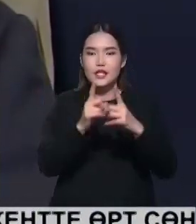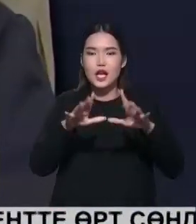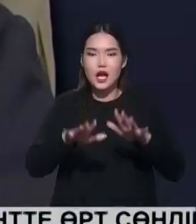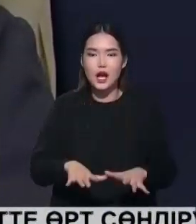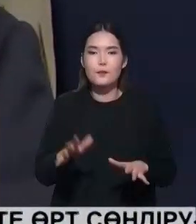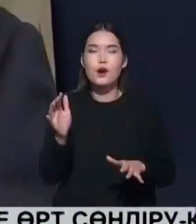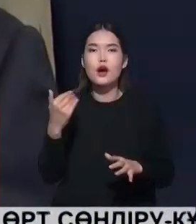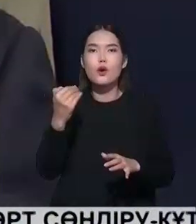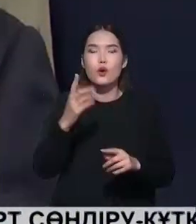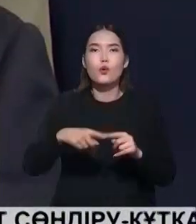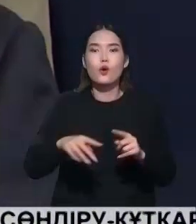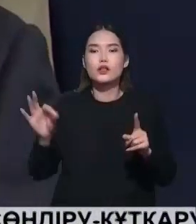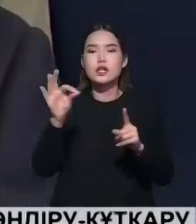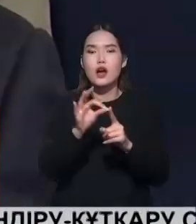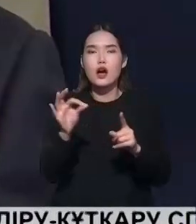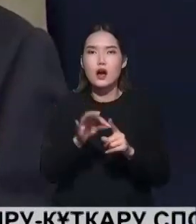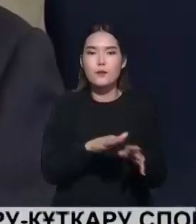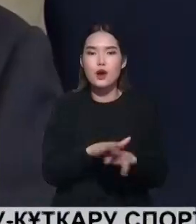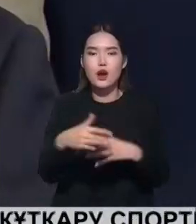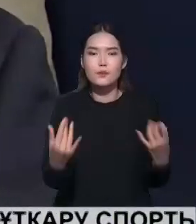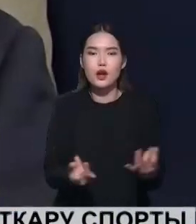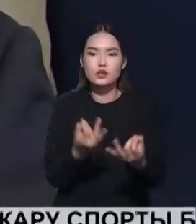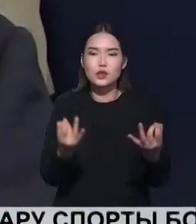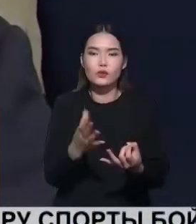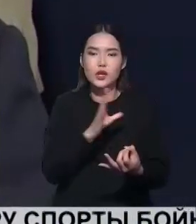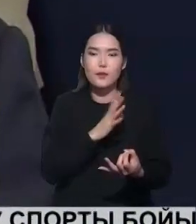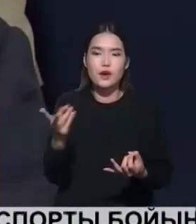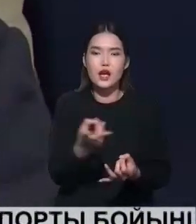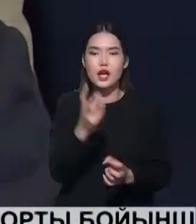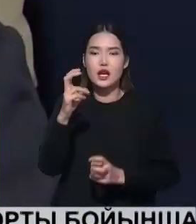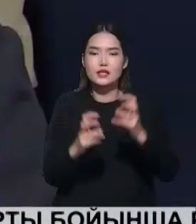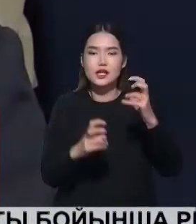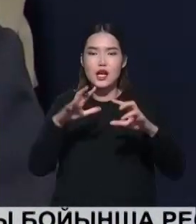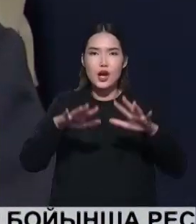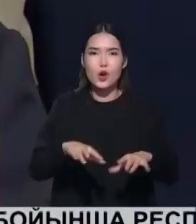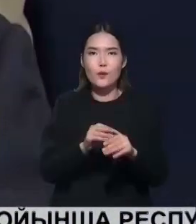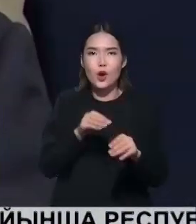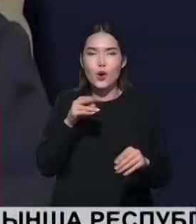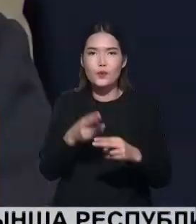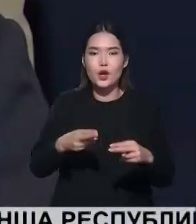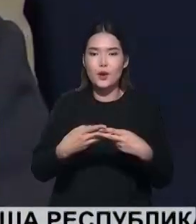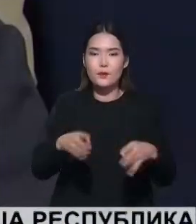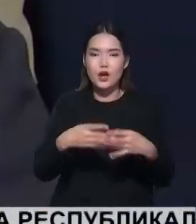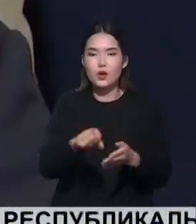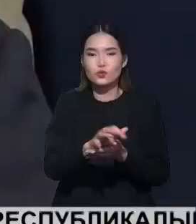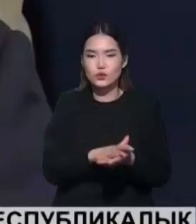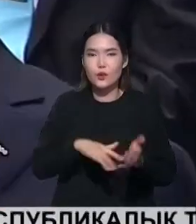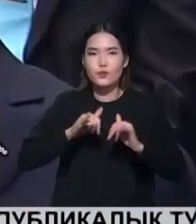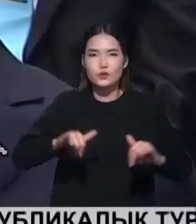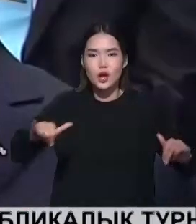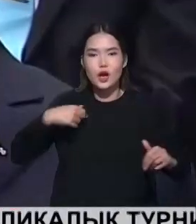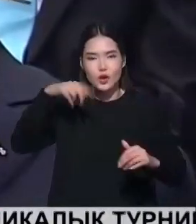қойған мақсаттардың бәрін талқыладық. Және де сол екі зауытымыз, Hyundai автокөліктерін шығаратын зауытымыз ары қарай дамиды деп біз